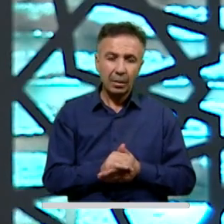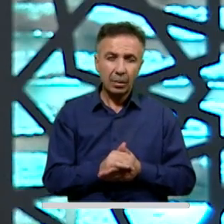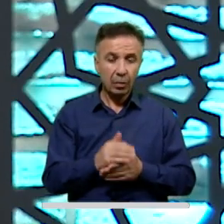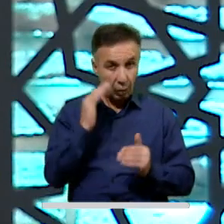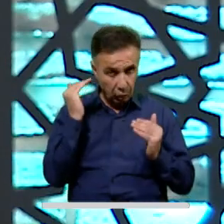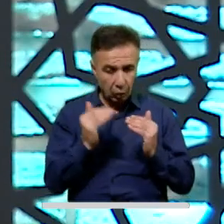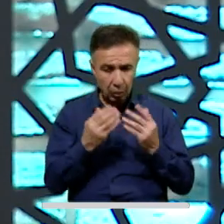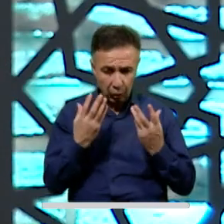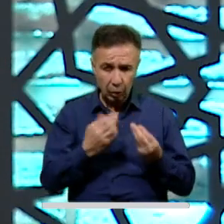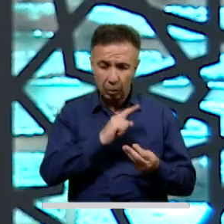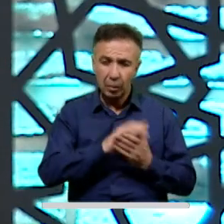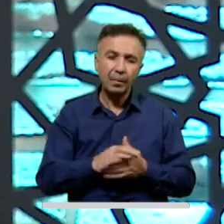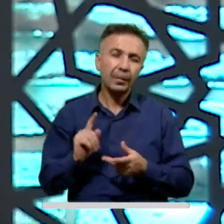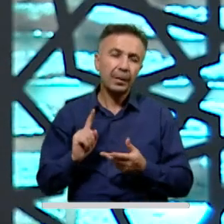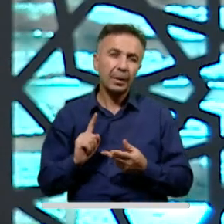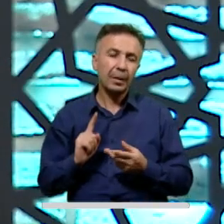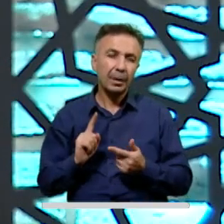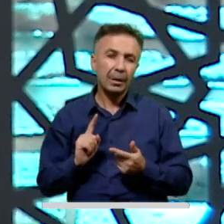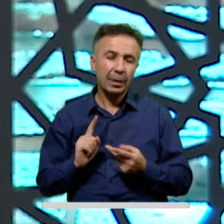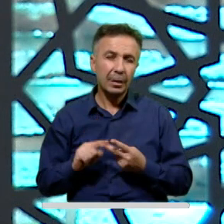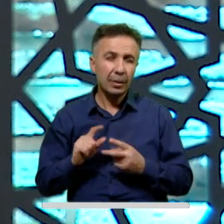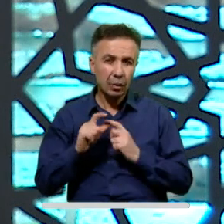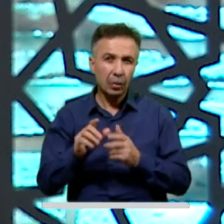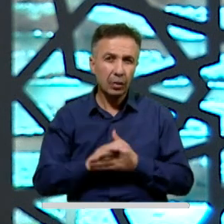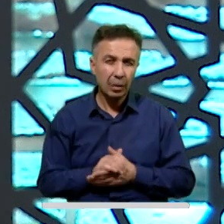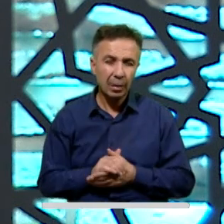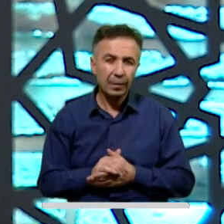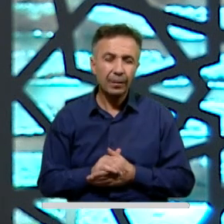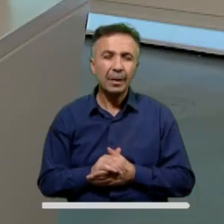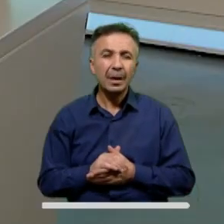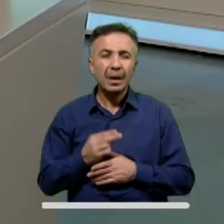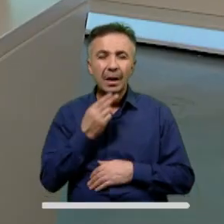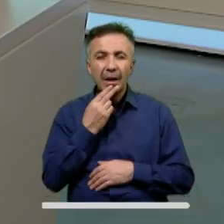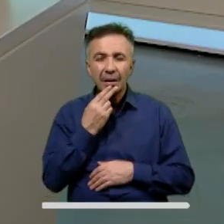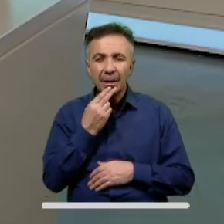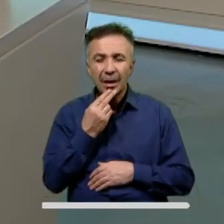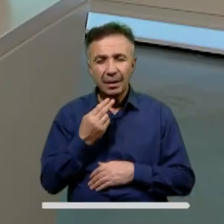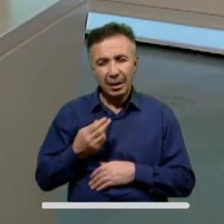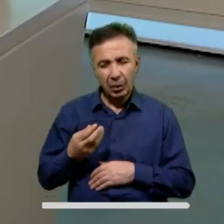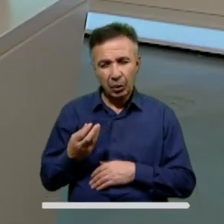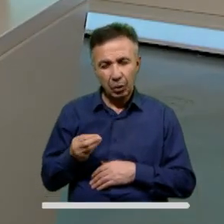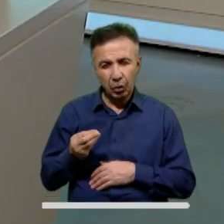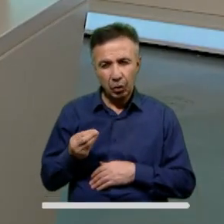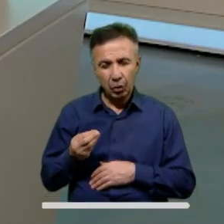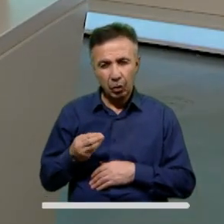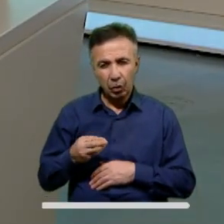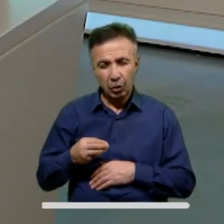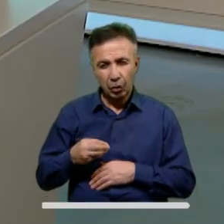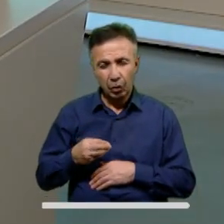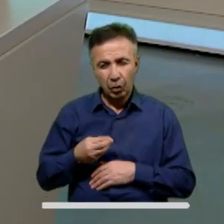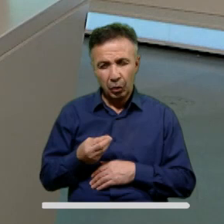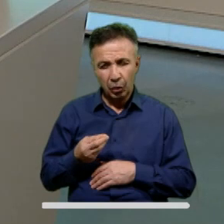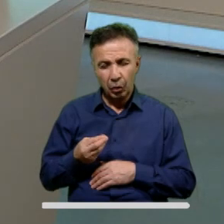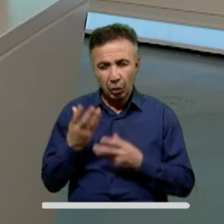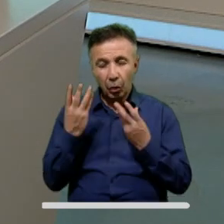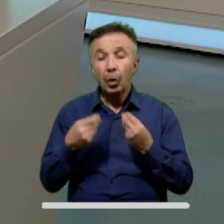Soralım. İkincisi de kadınlarda bu kordon bağlatmak caiz midir? Ne şekilde caizdir veya ne şekilde